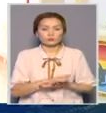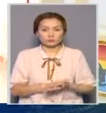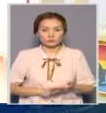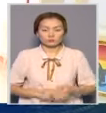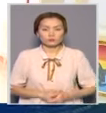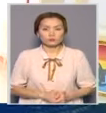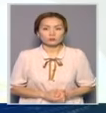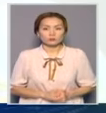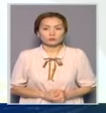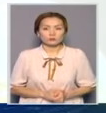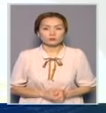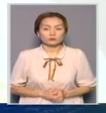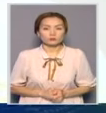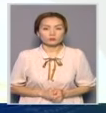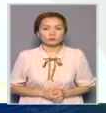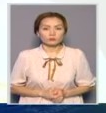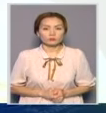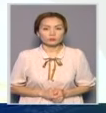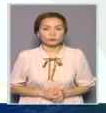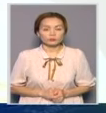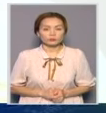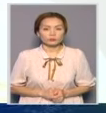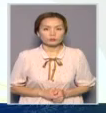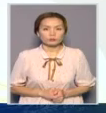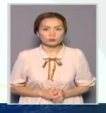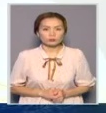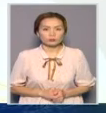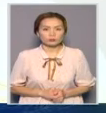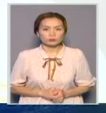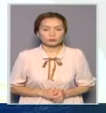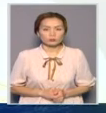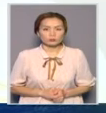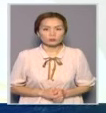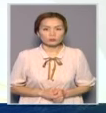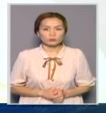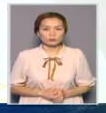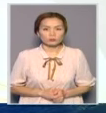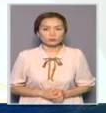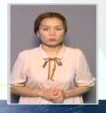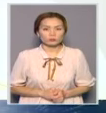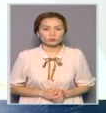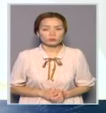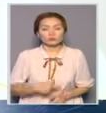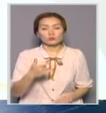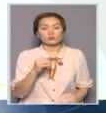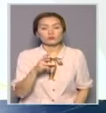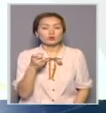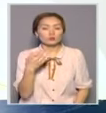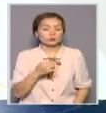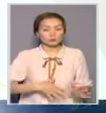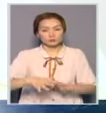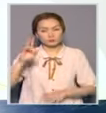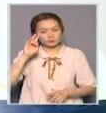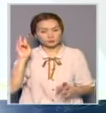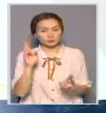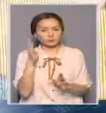певице. Кымның сазын естіп өскен, Курайдың сыңғырын естіп өскен. Гульмайдан с малых лет стремилась